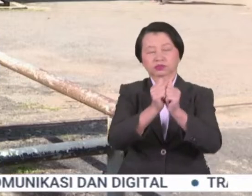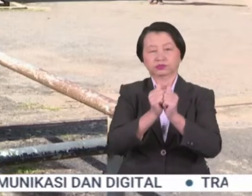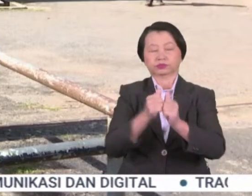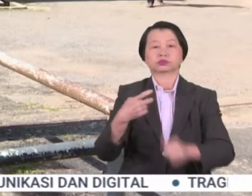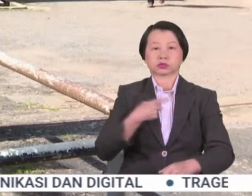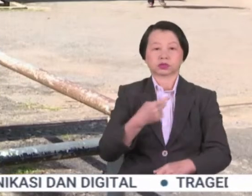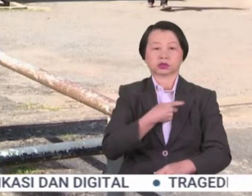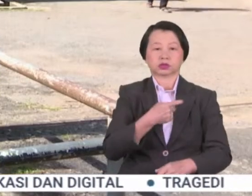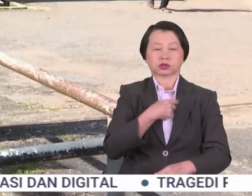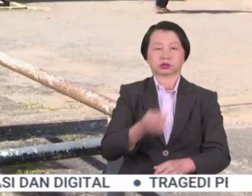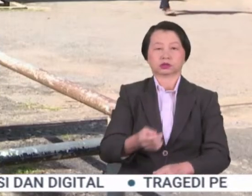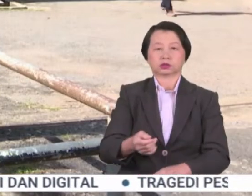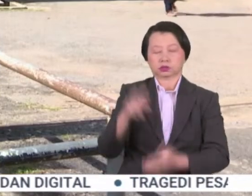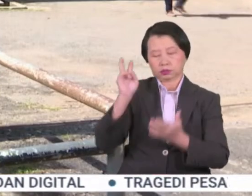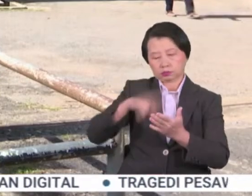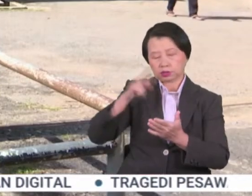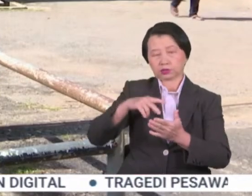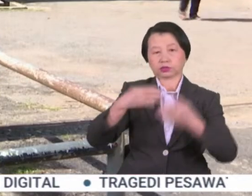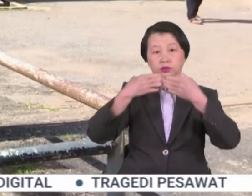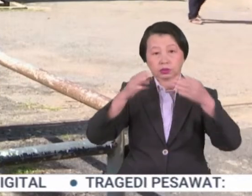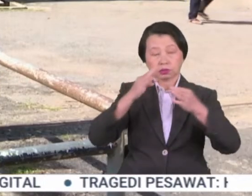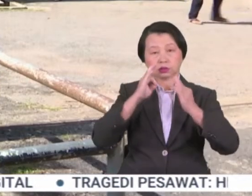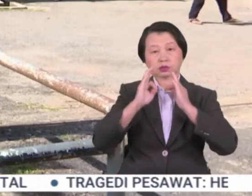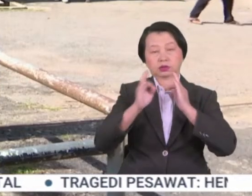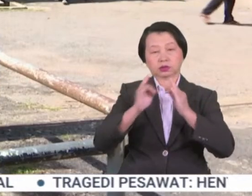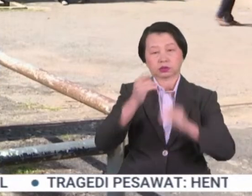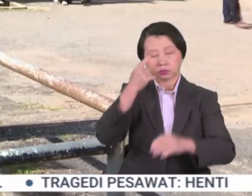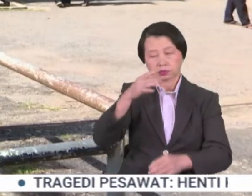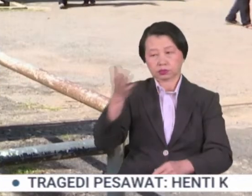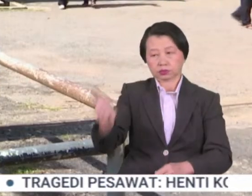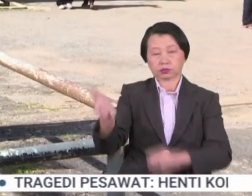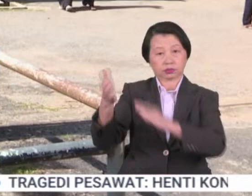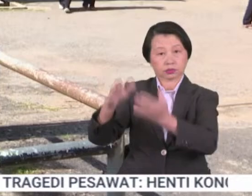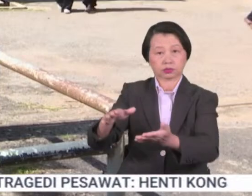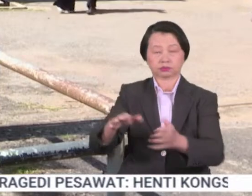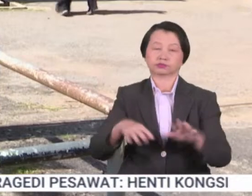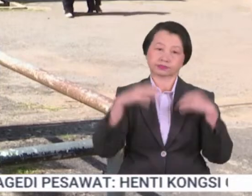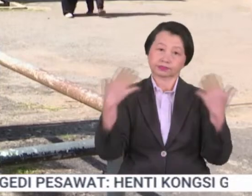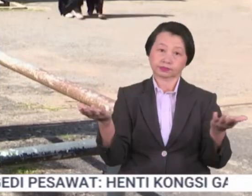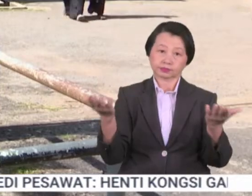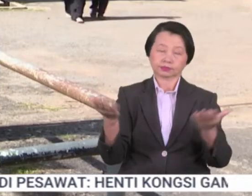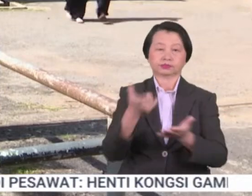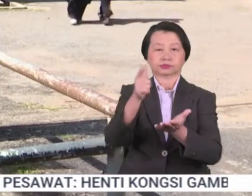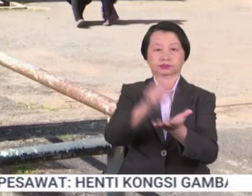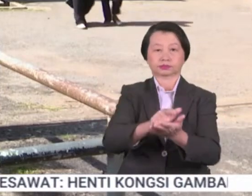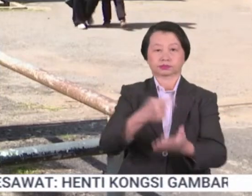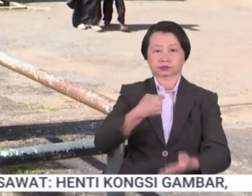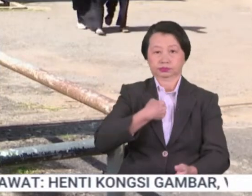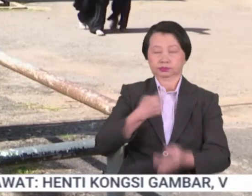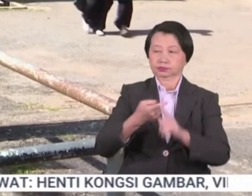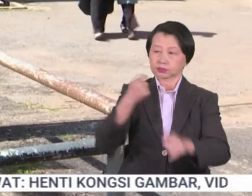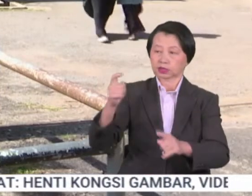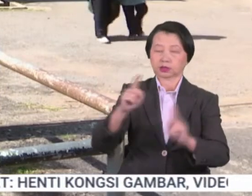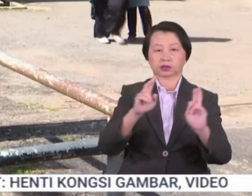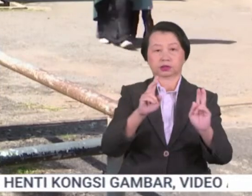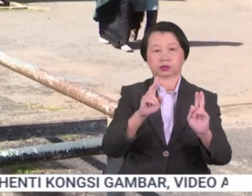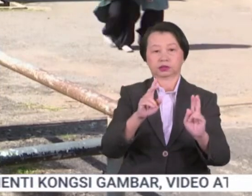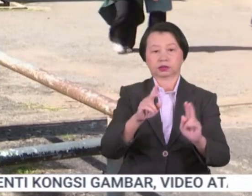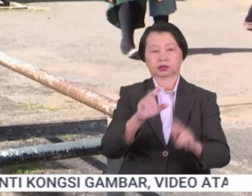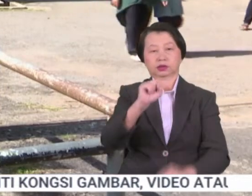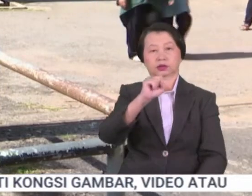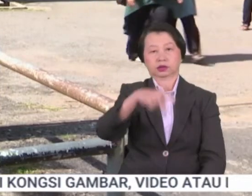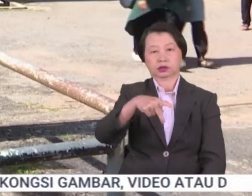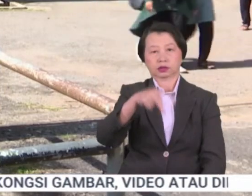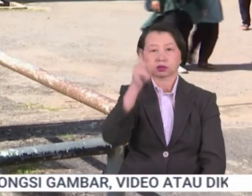kita mensedekahkan al-fatihah buat allaharham jadi setakat itu laporan saya dari kampung jerum